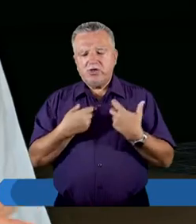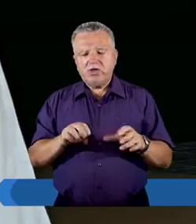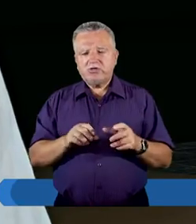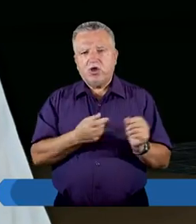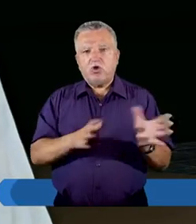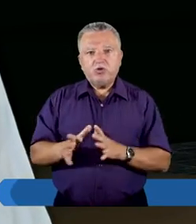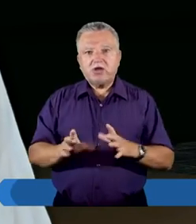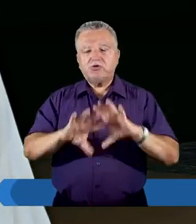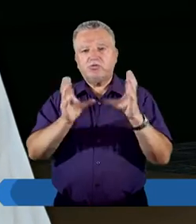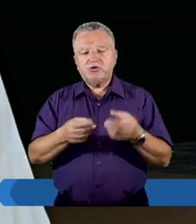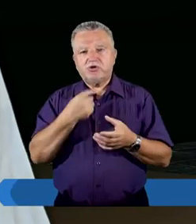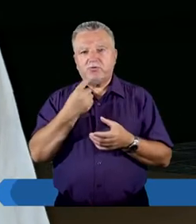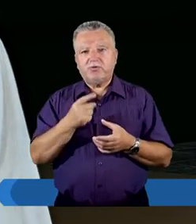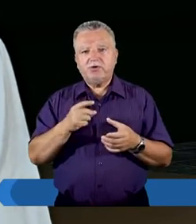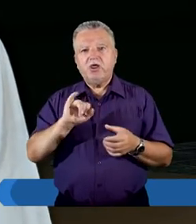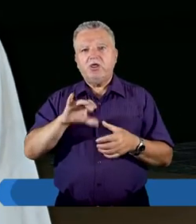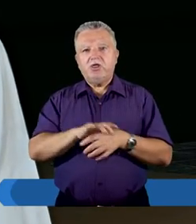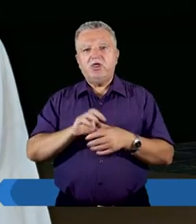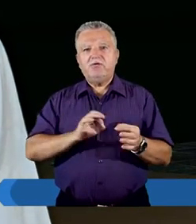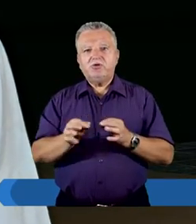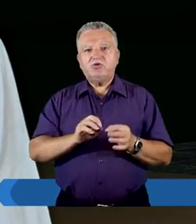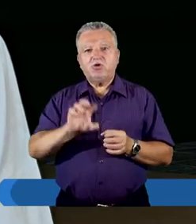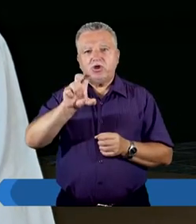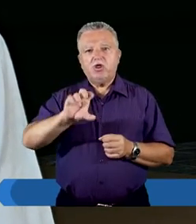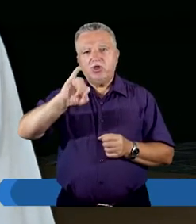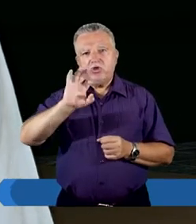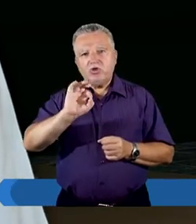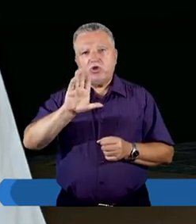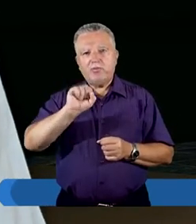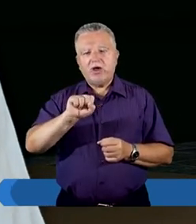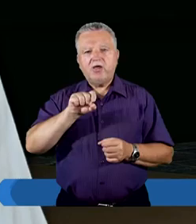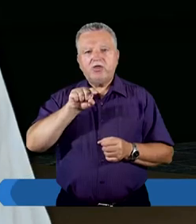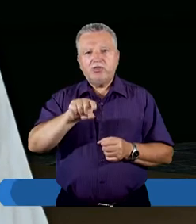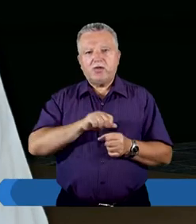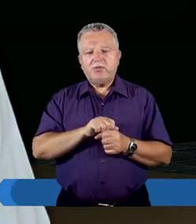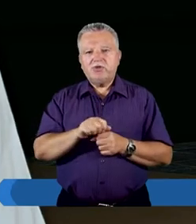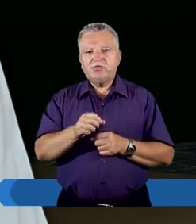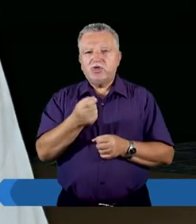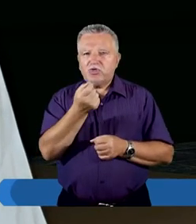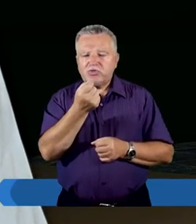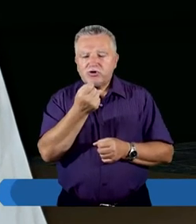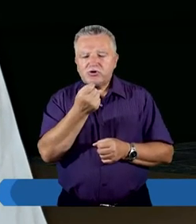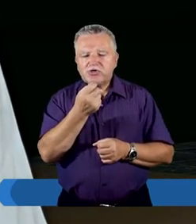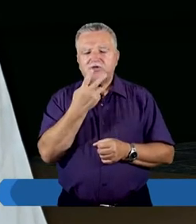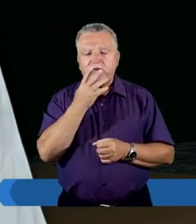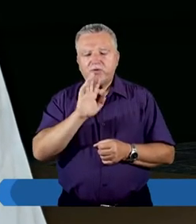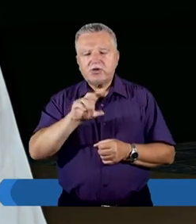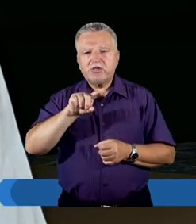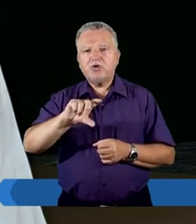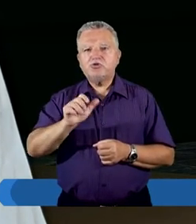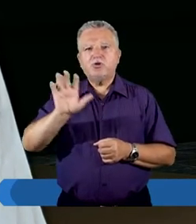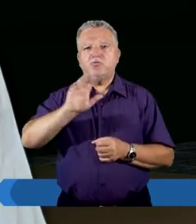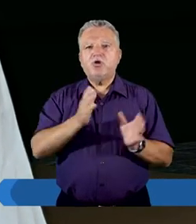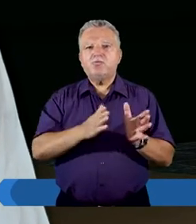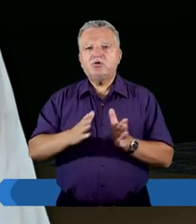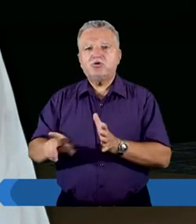w historii Hioba, którą teraz uczyliśmy i tym szczęśliwym zakończeniu. To jest taka namiastka przedstawienia także czegoś, co Pan Bóg ma przygotowane